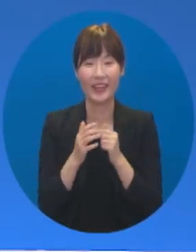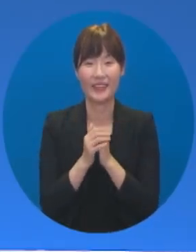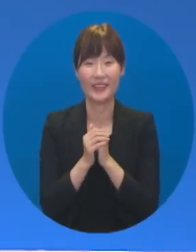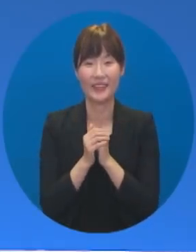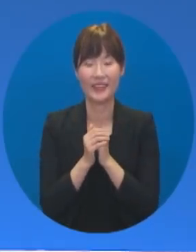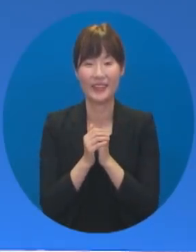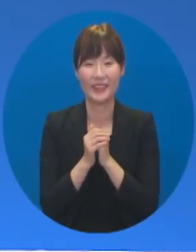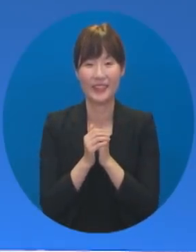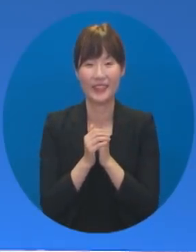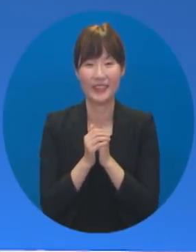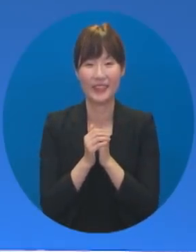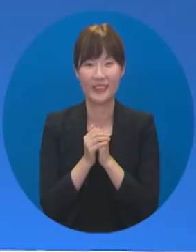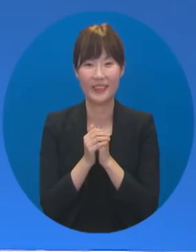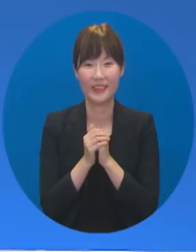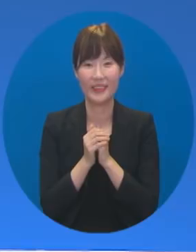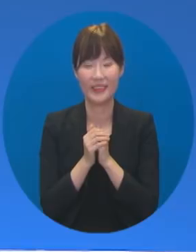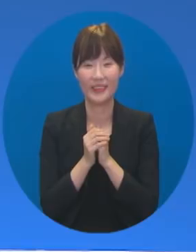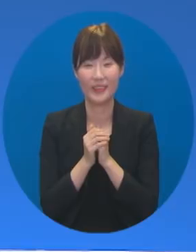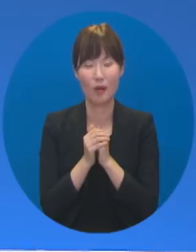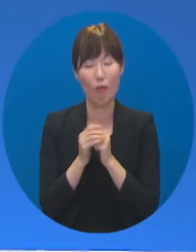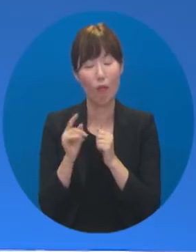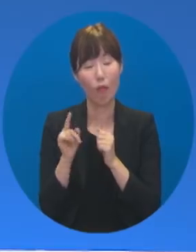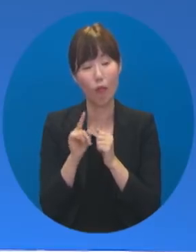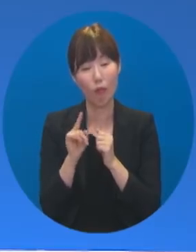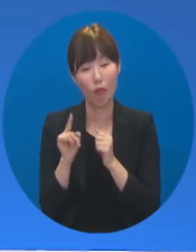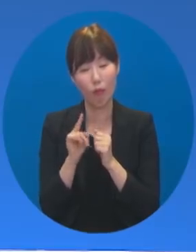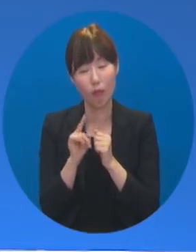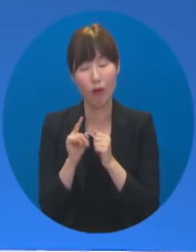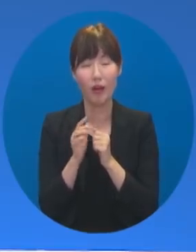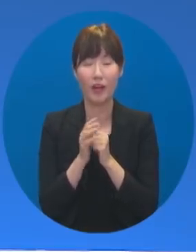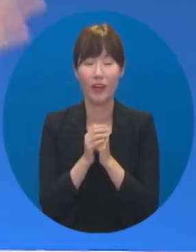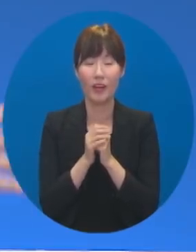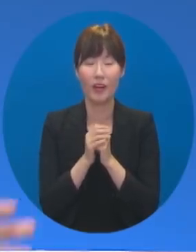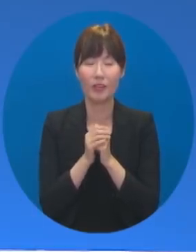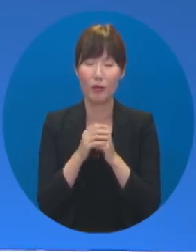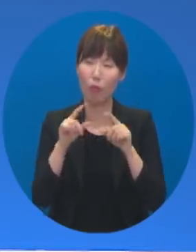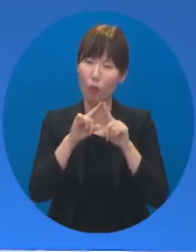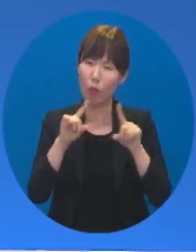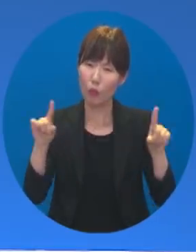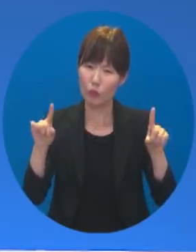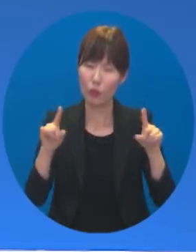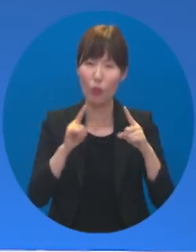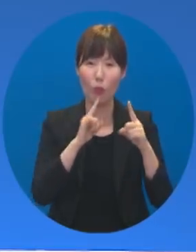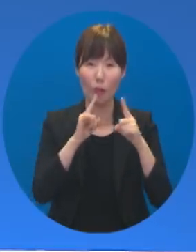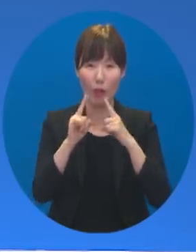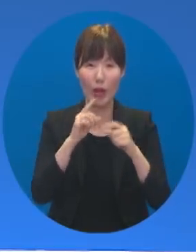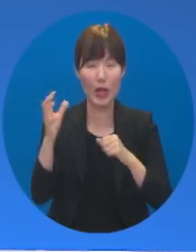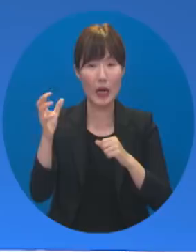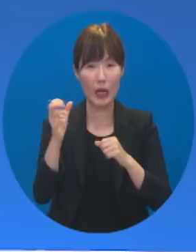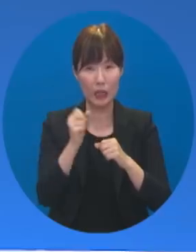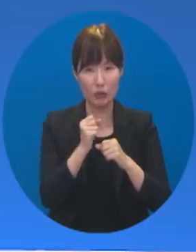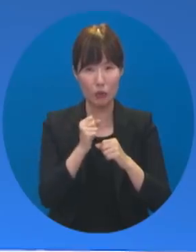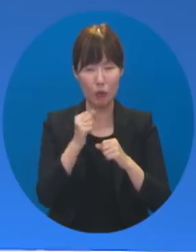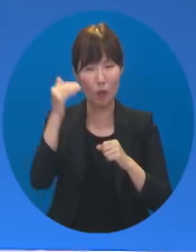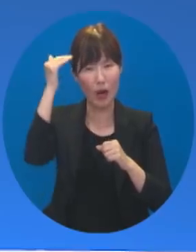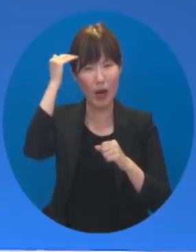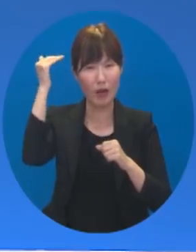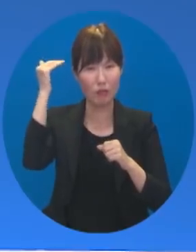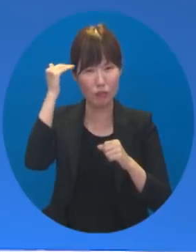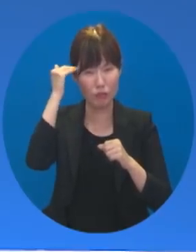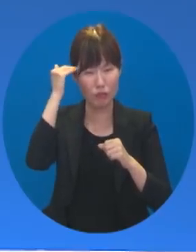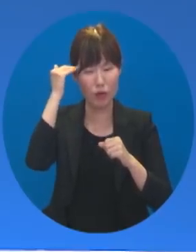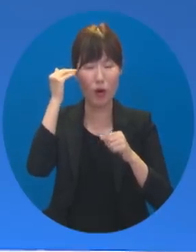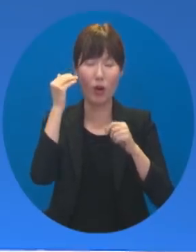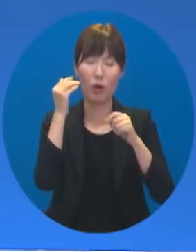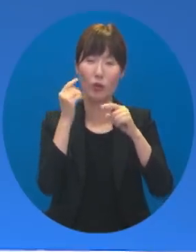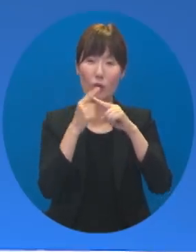뭐 무슨 일상적인 말로 뭐 한국 교회가 위기다 그런